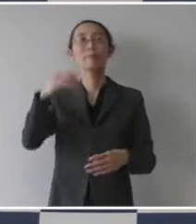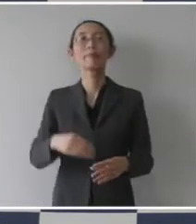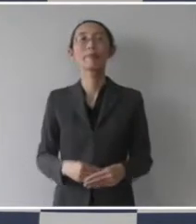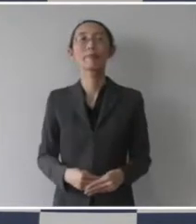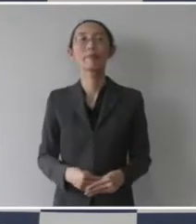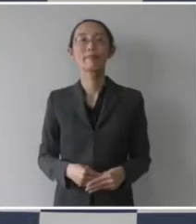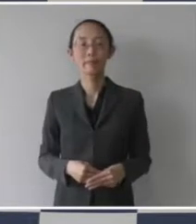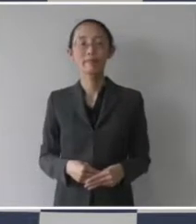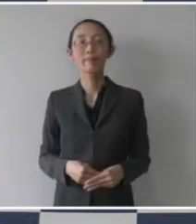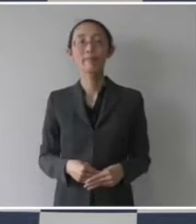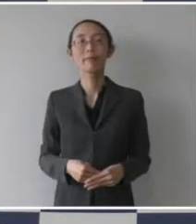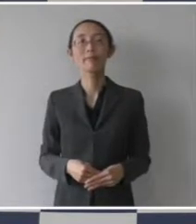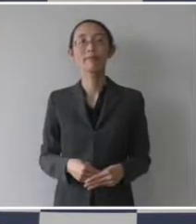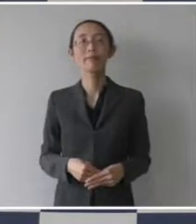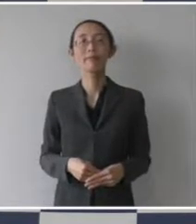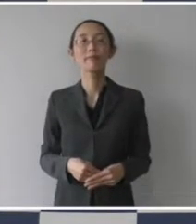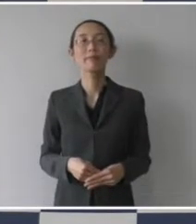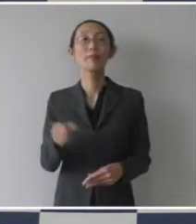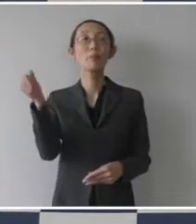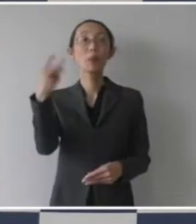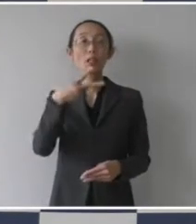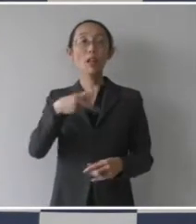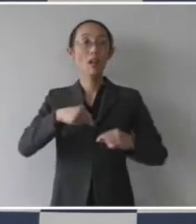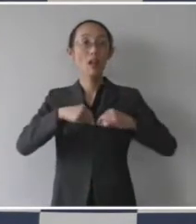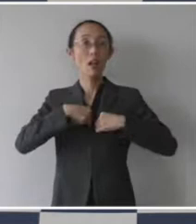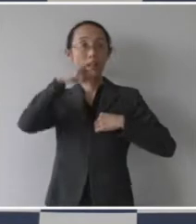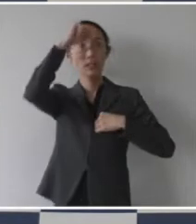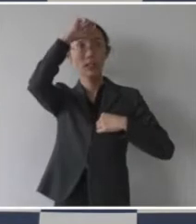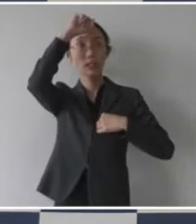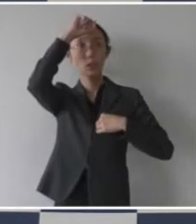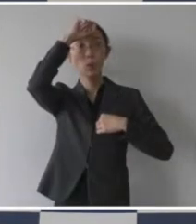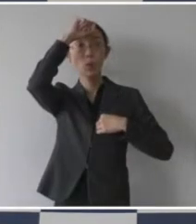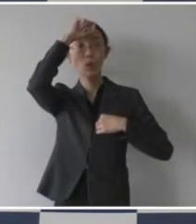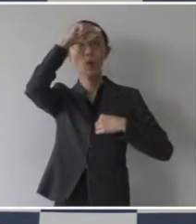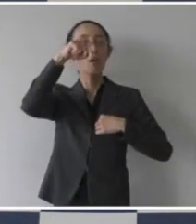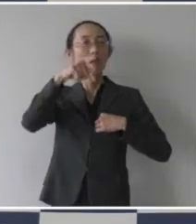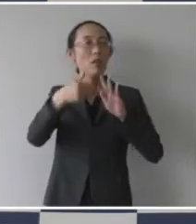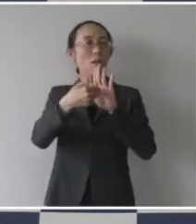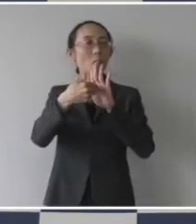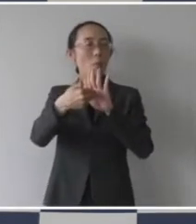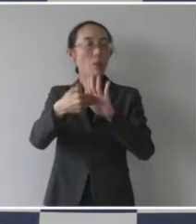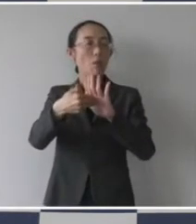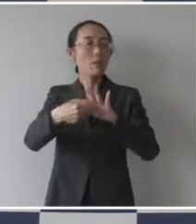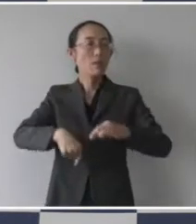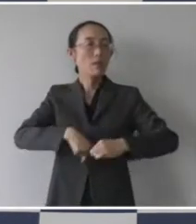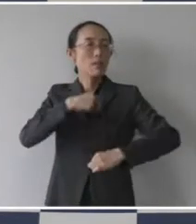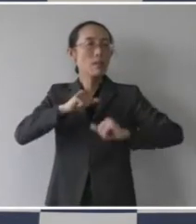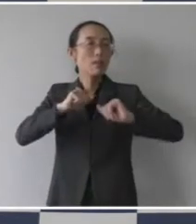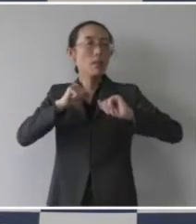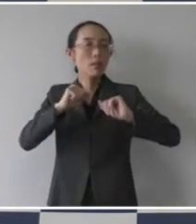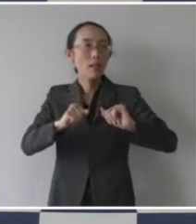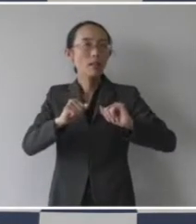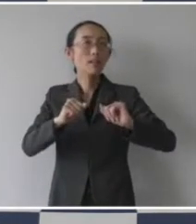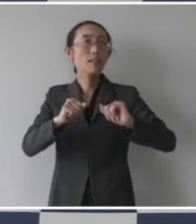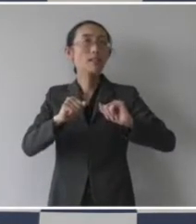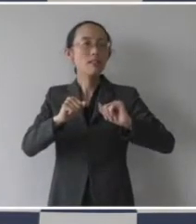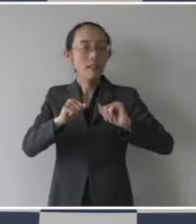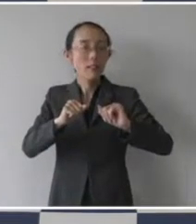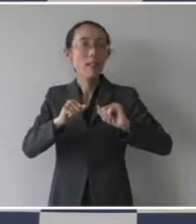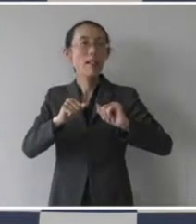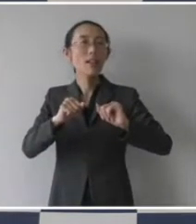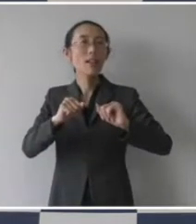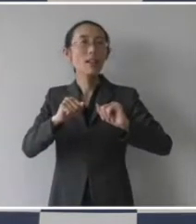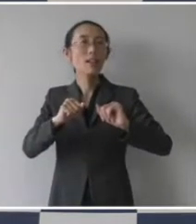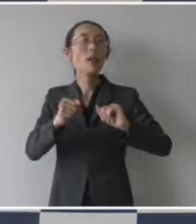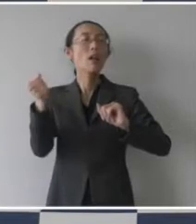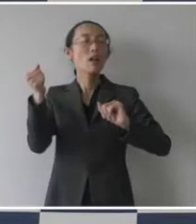また、感染症のこの防止を徹底しながら、ウィズコロナということで経